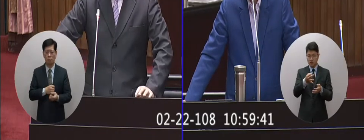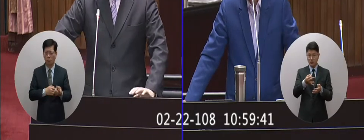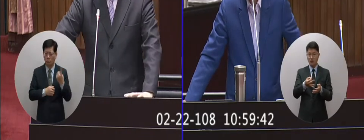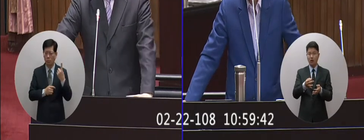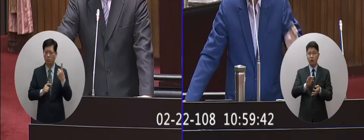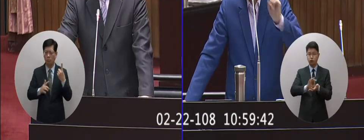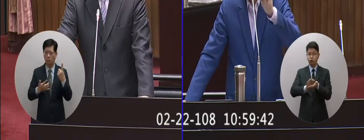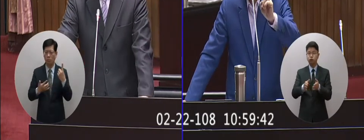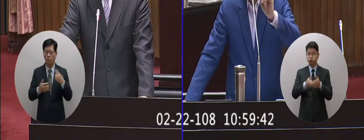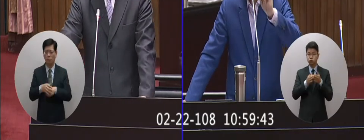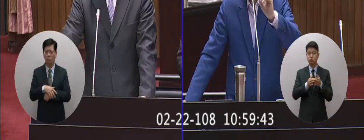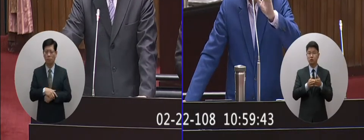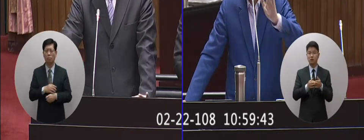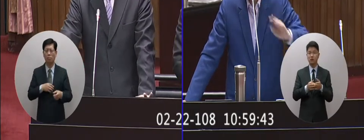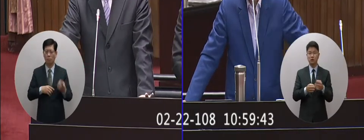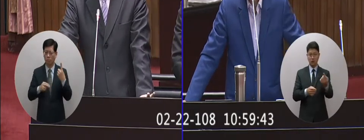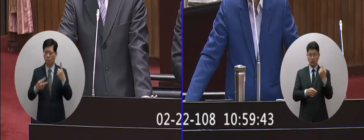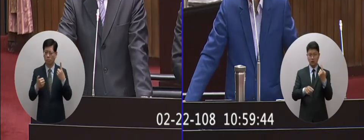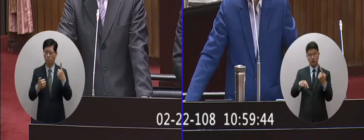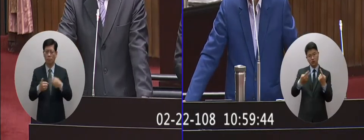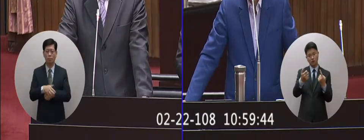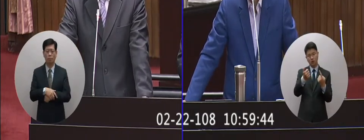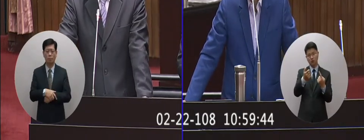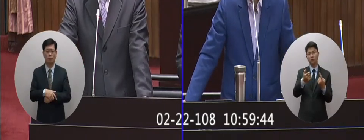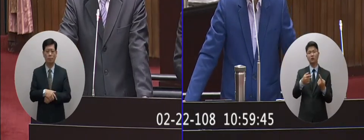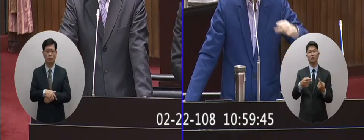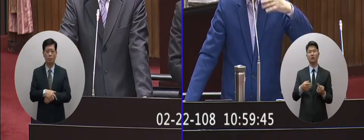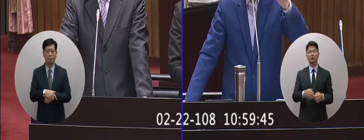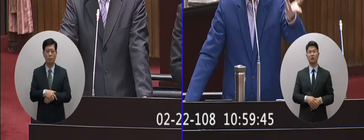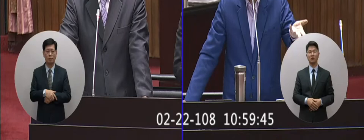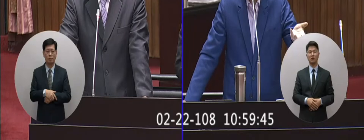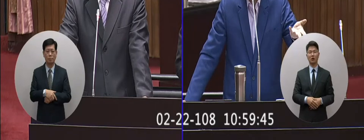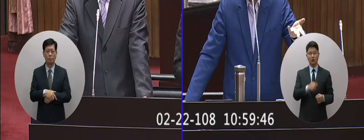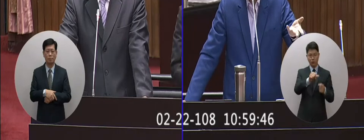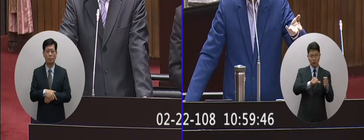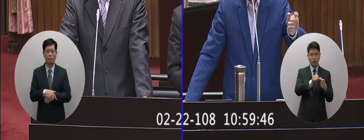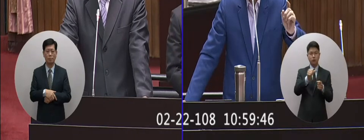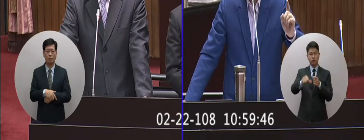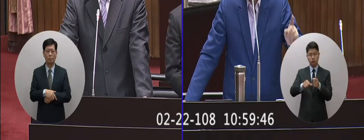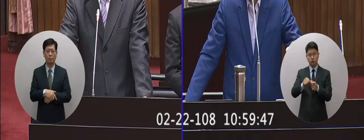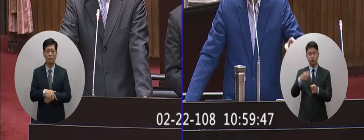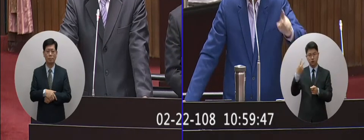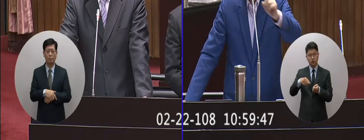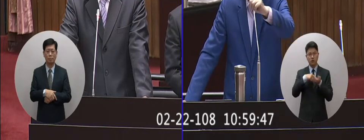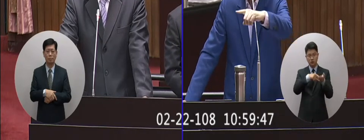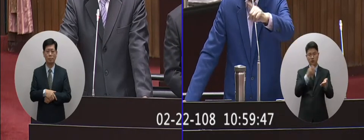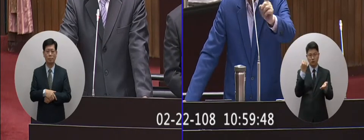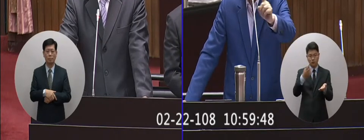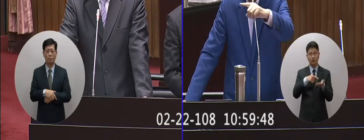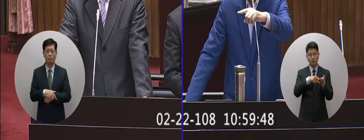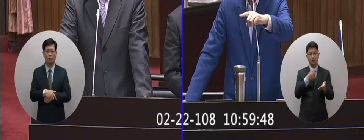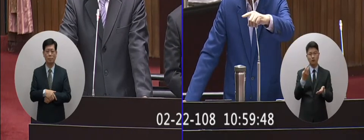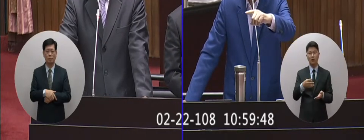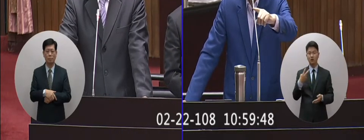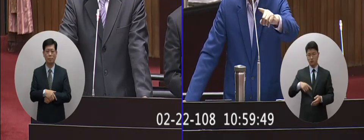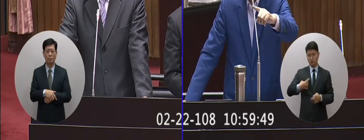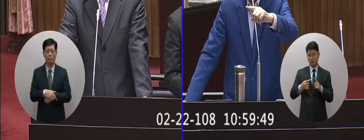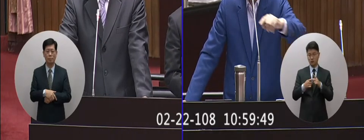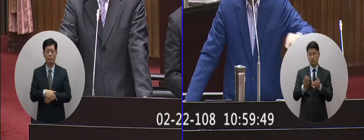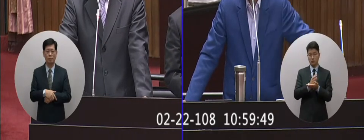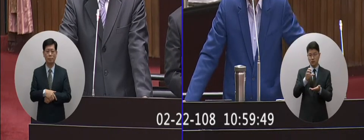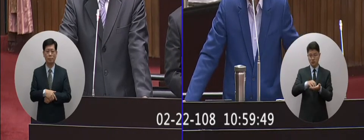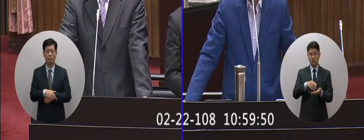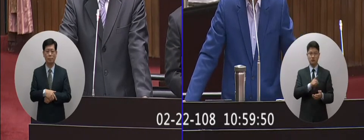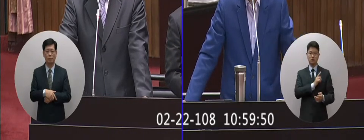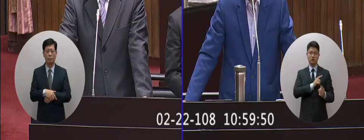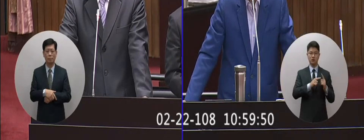概 250块， 对， 250块，每隔五年要 renew 一次，而且同时你要办自然人凭证，你